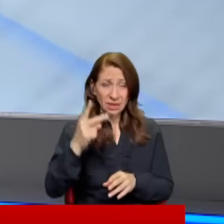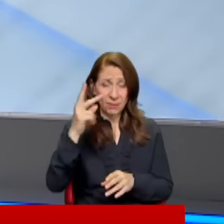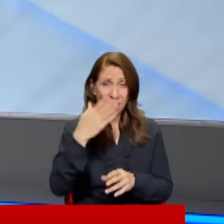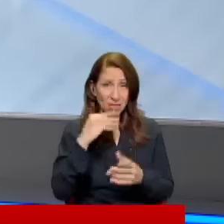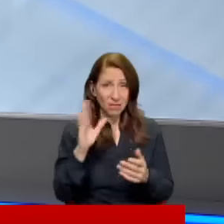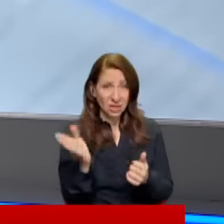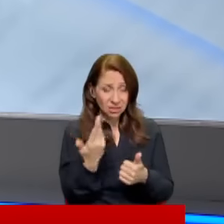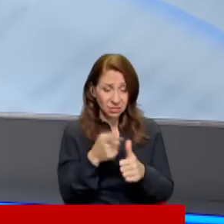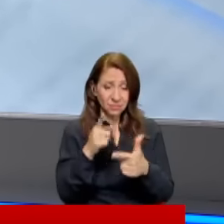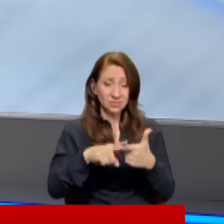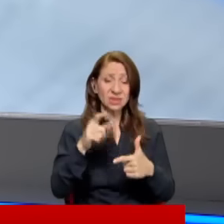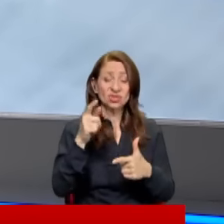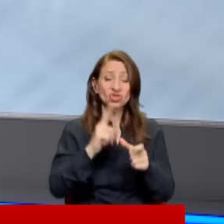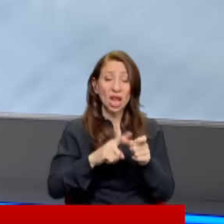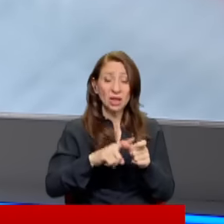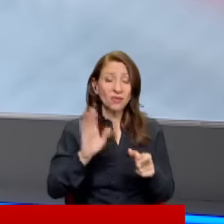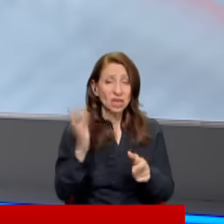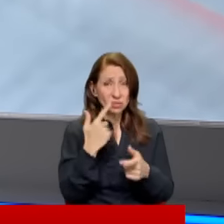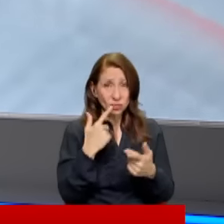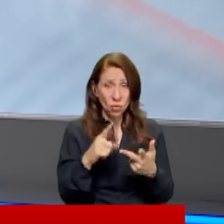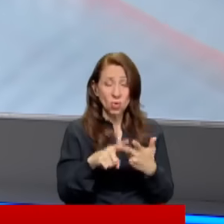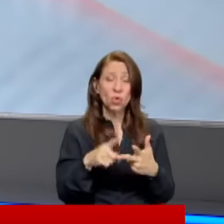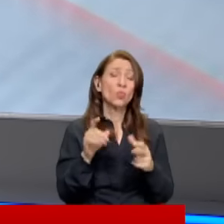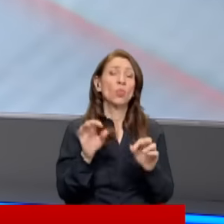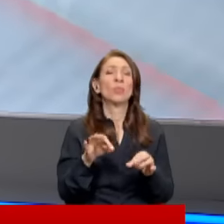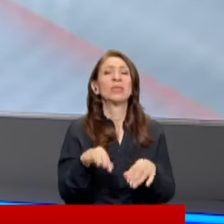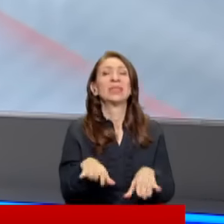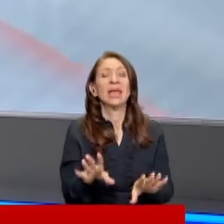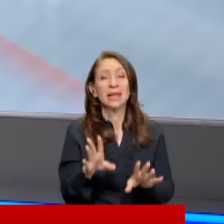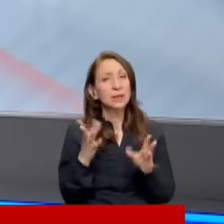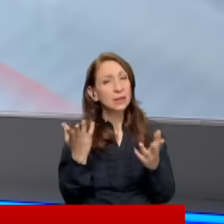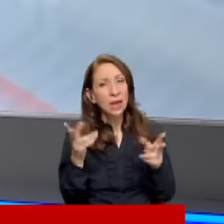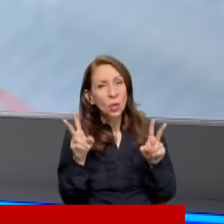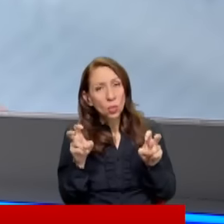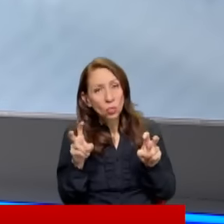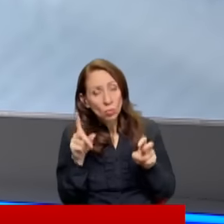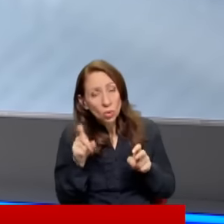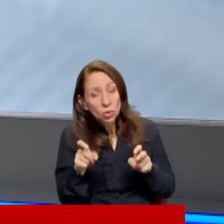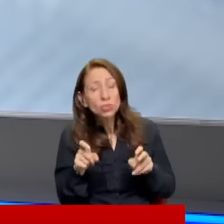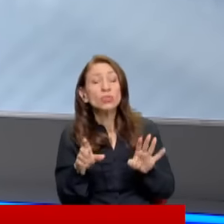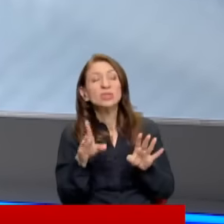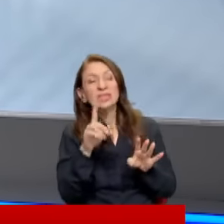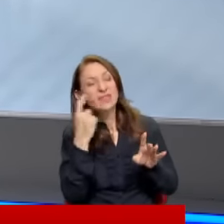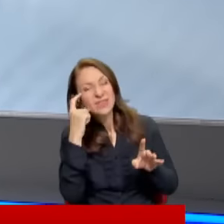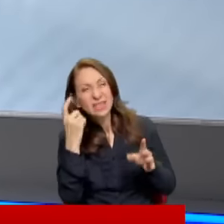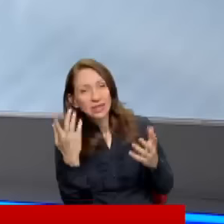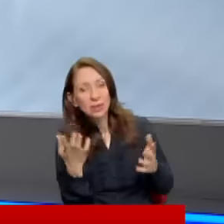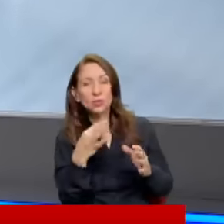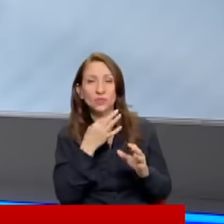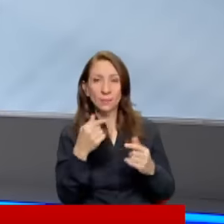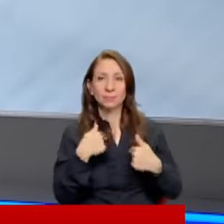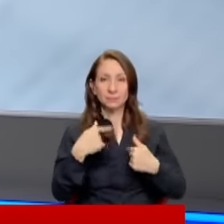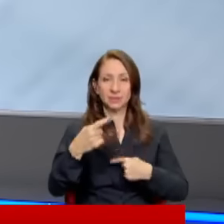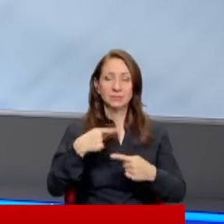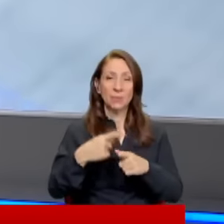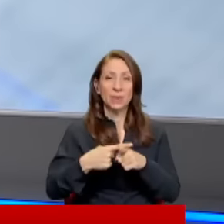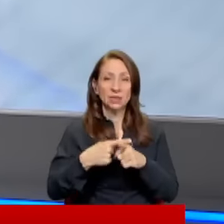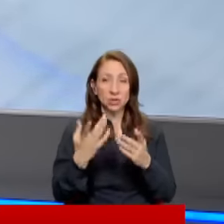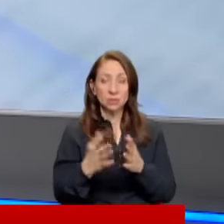emeklilikte öyle çıraklıkta öyle E mümkün değil dediğiniz konular mıdır ya da yaklaşımınız nedir Lütfen bizimle